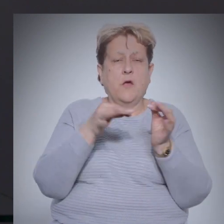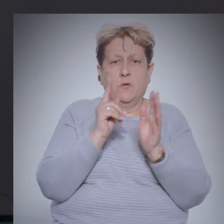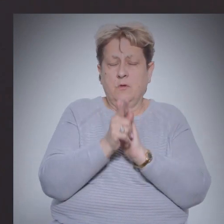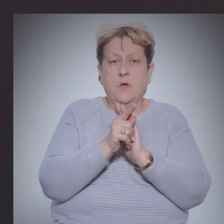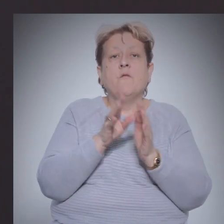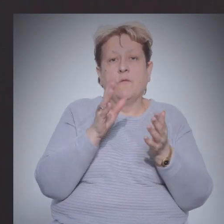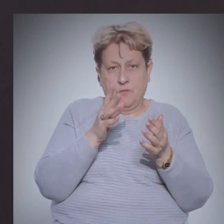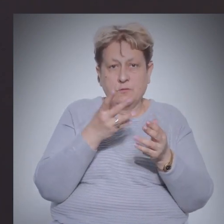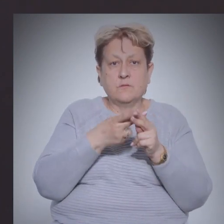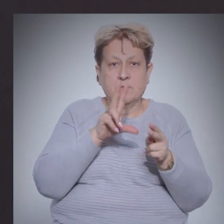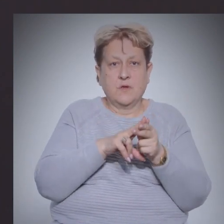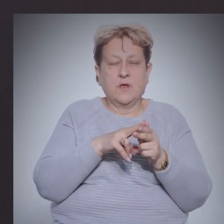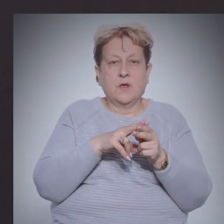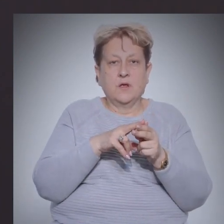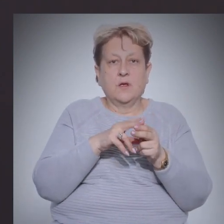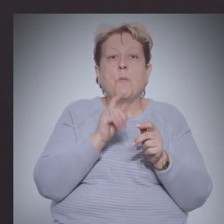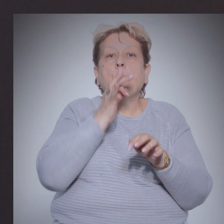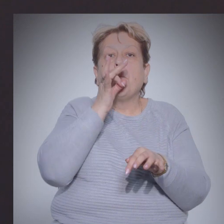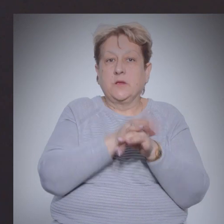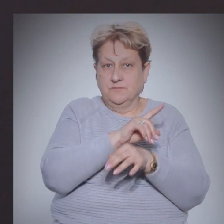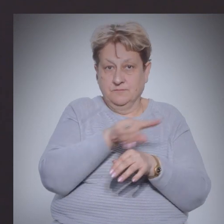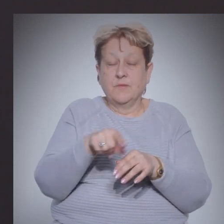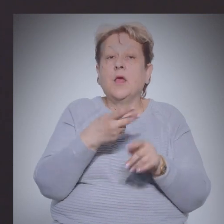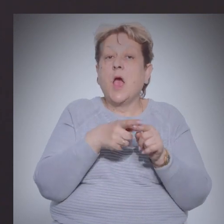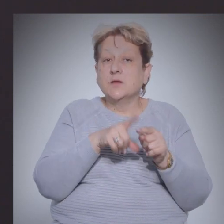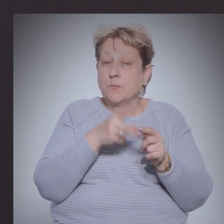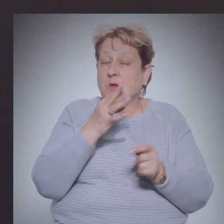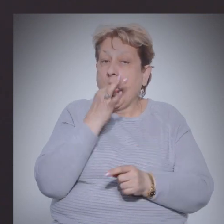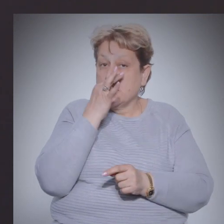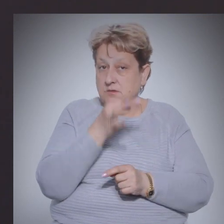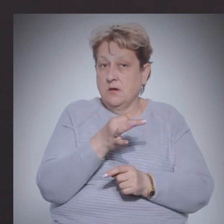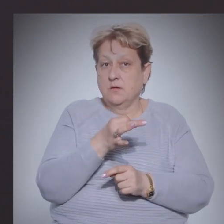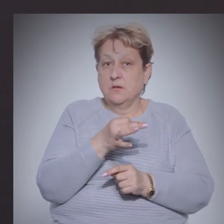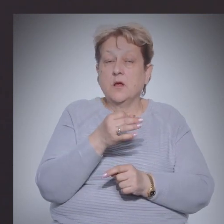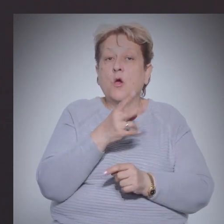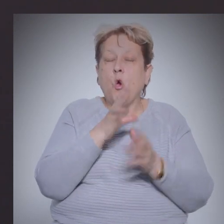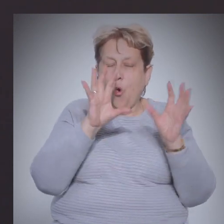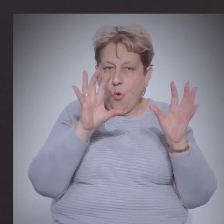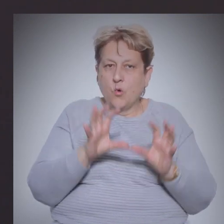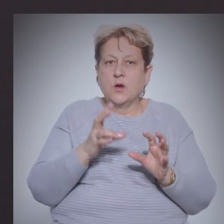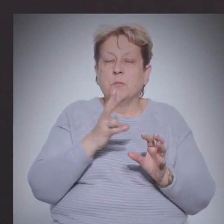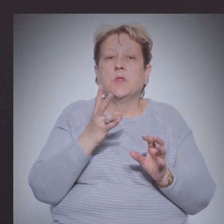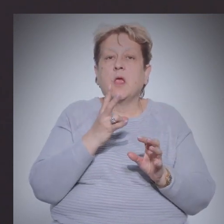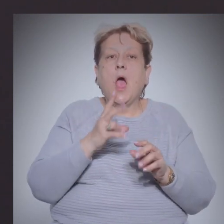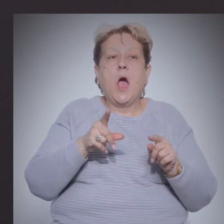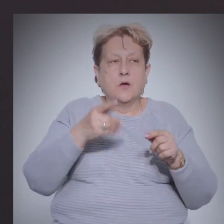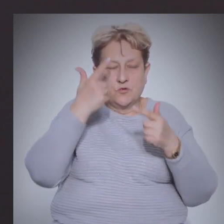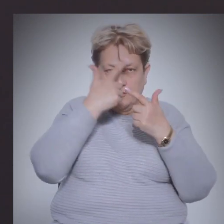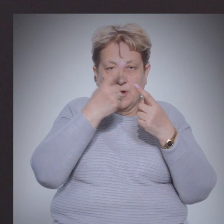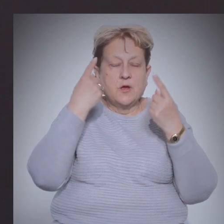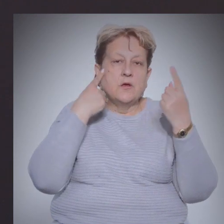այդ տեղով և ենթարպում պատասխանատության։ Այստեղ պետք ա ասել, որ պետք ա որենքը